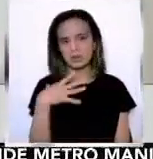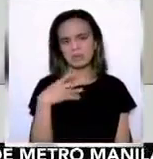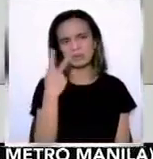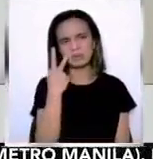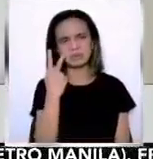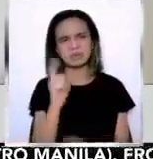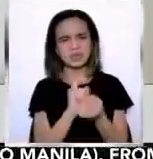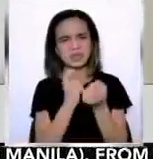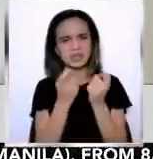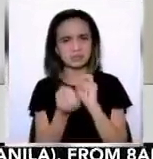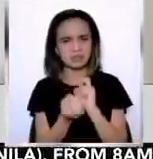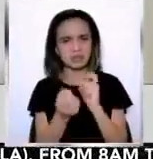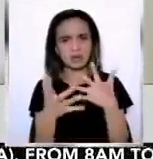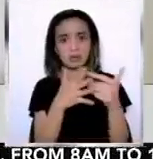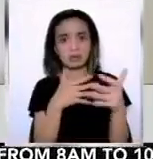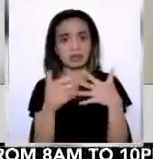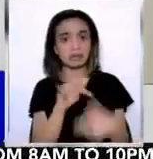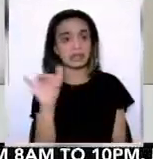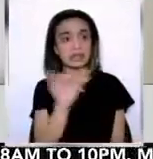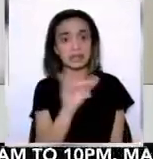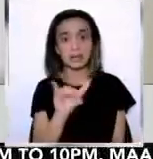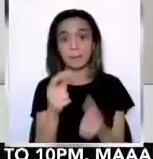kung ano yung ginawa natin previously,